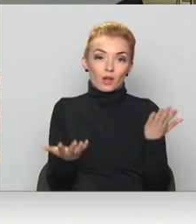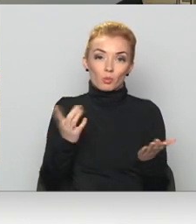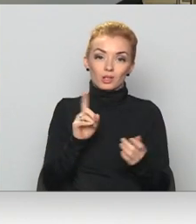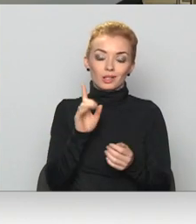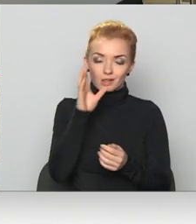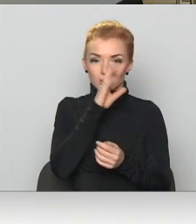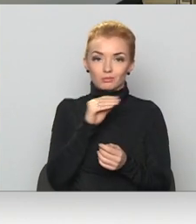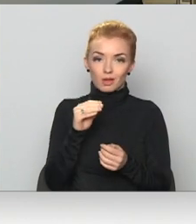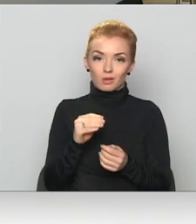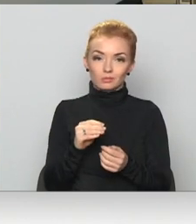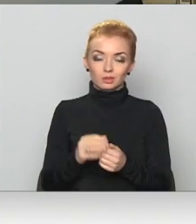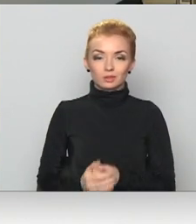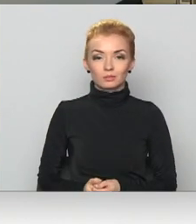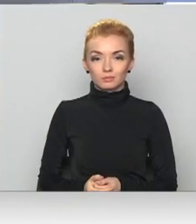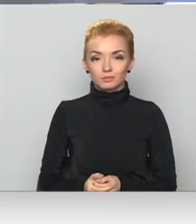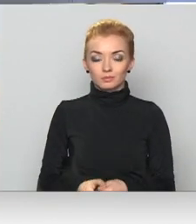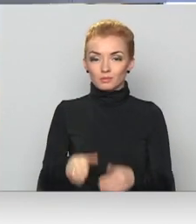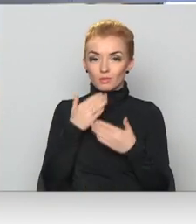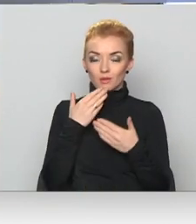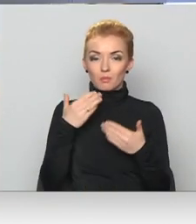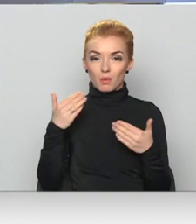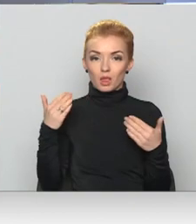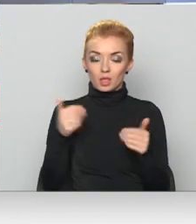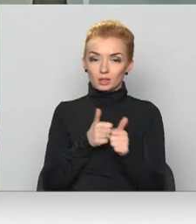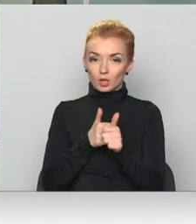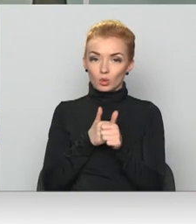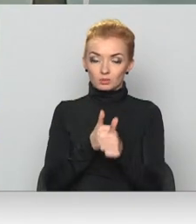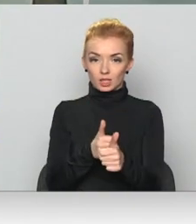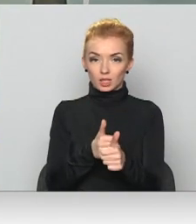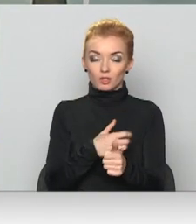iespēja ir diezgan liela. Paldies tev, sekosim līdzi valdības norisei.